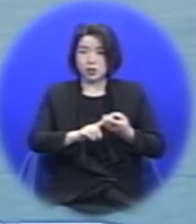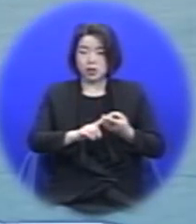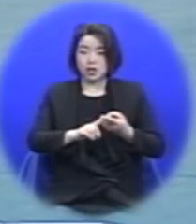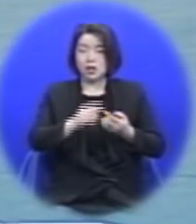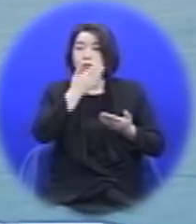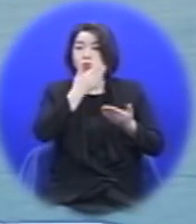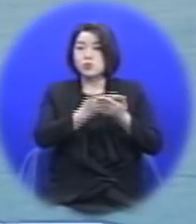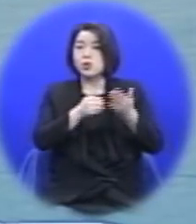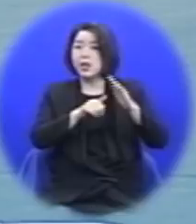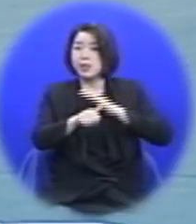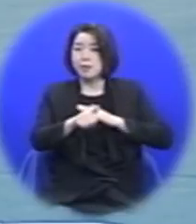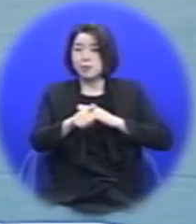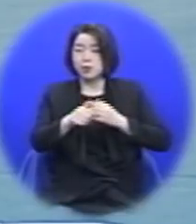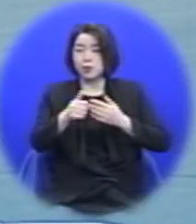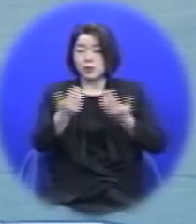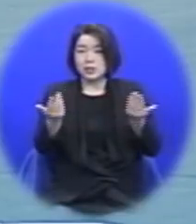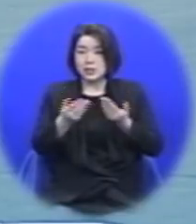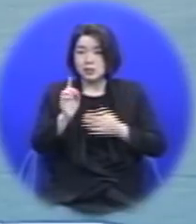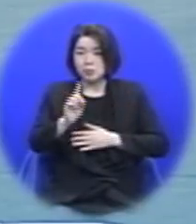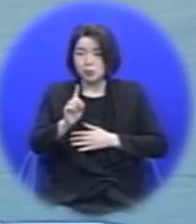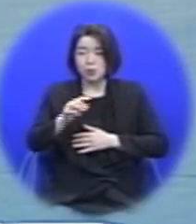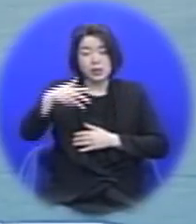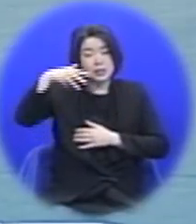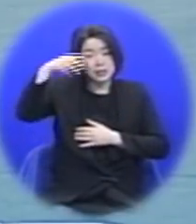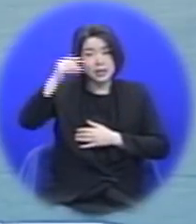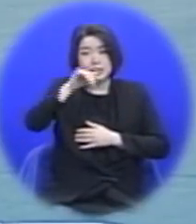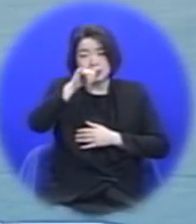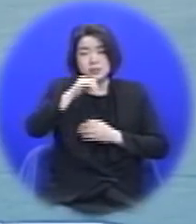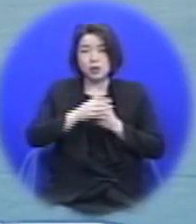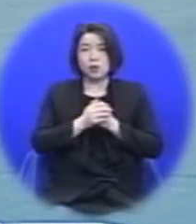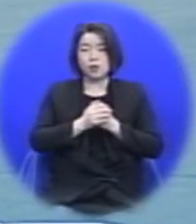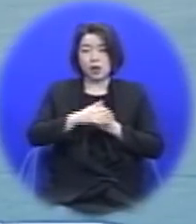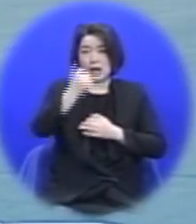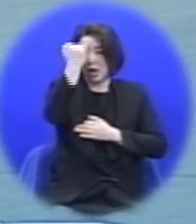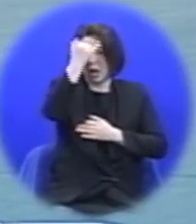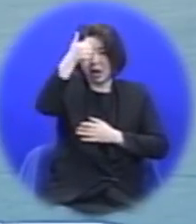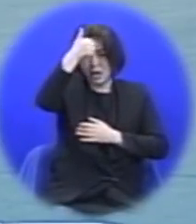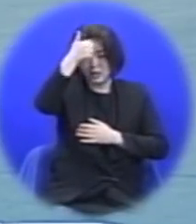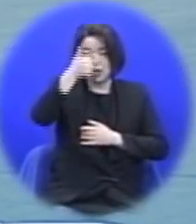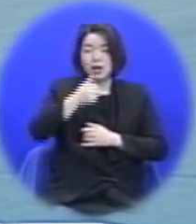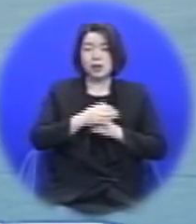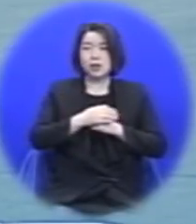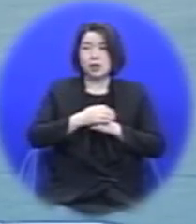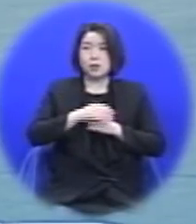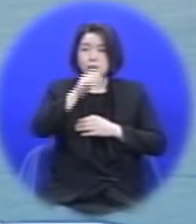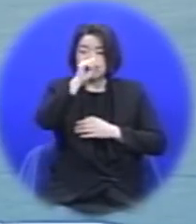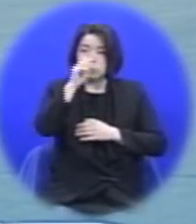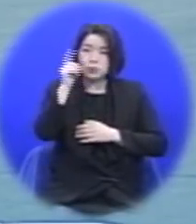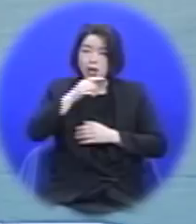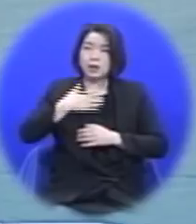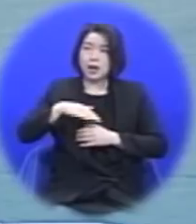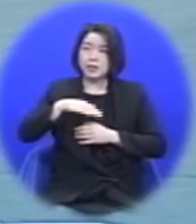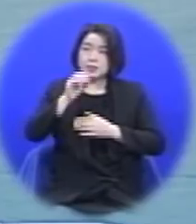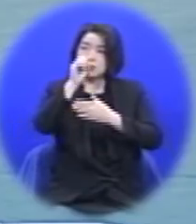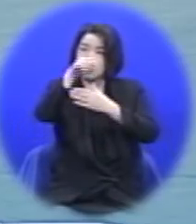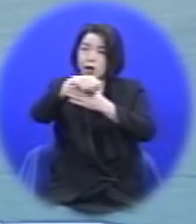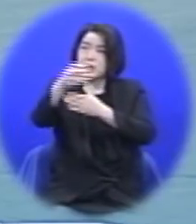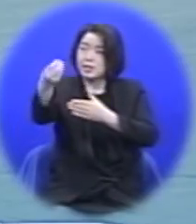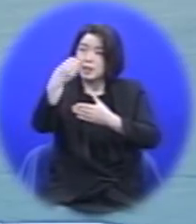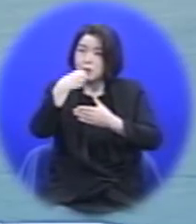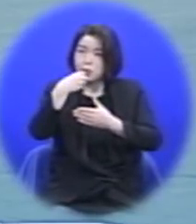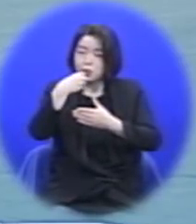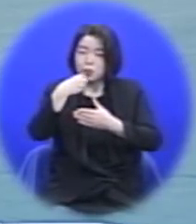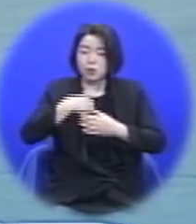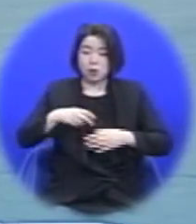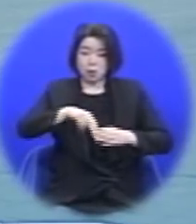사건이 창세기에 나옵니다. 아담과 하와가 선악과를 따먹고 자기가 벌거벗은 것이 너무 부끄럽게